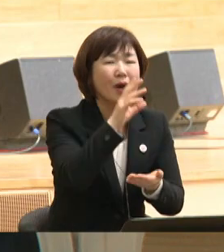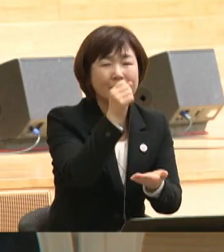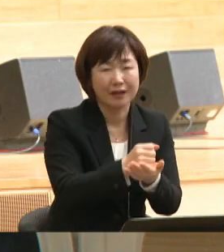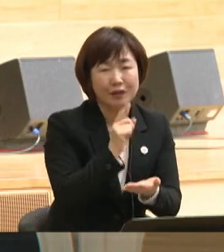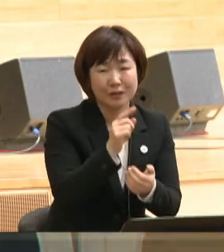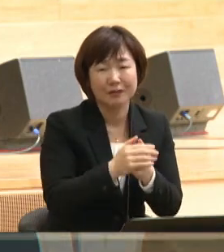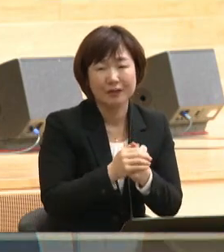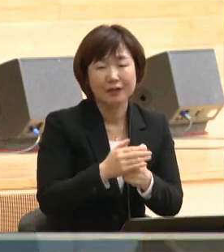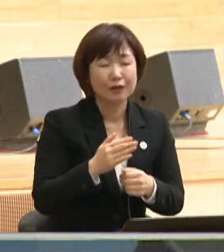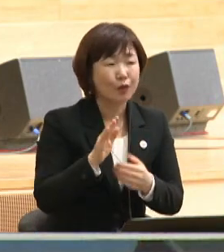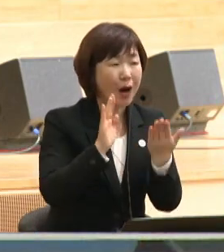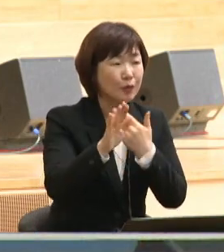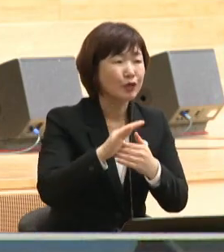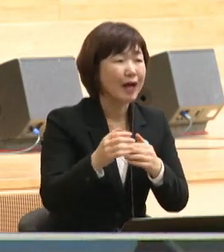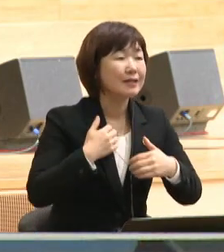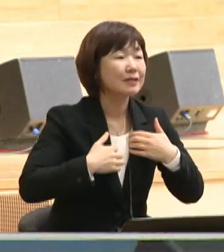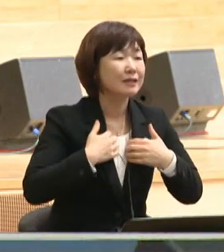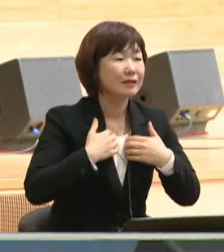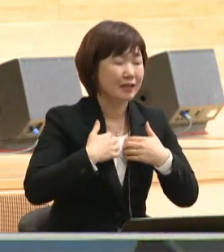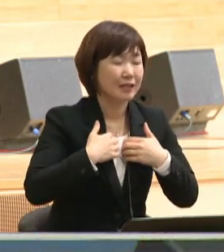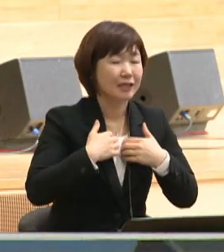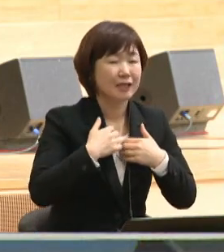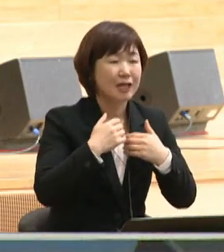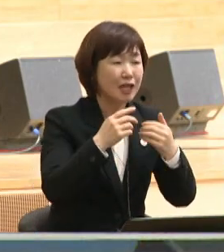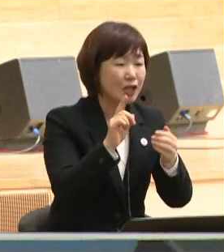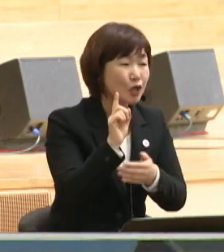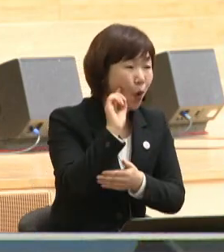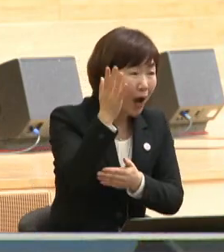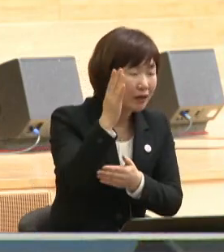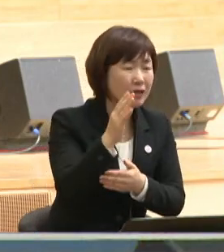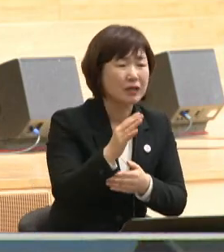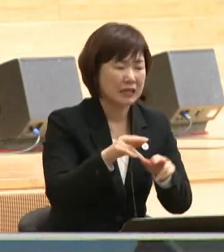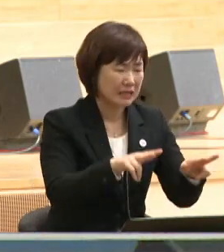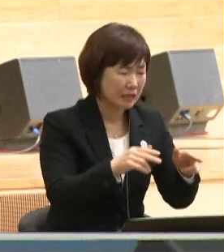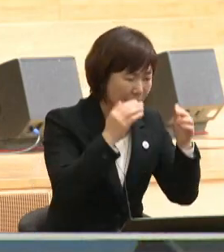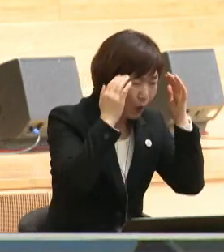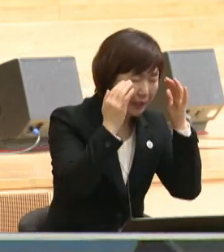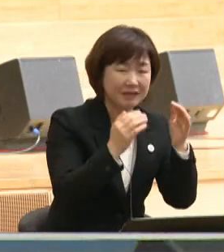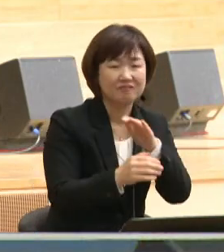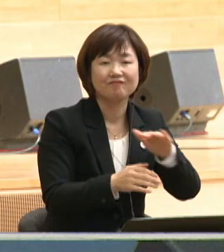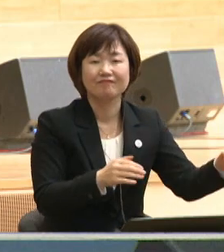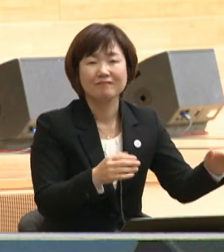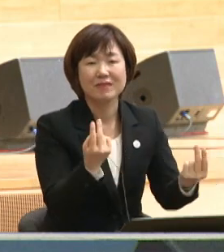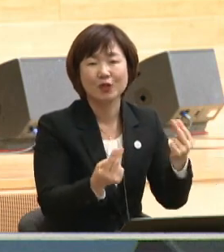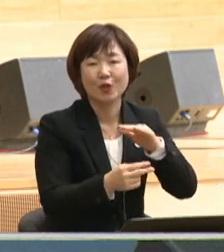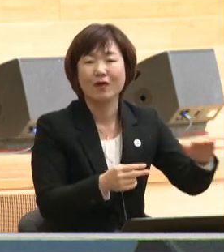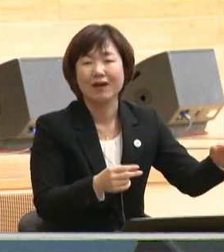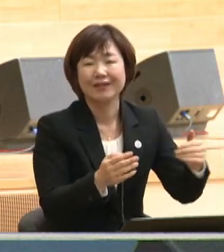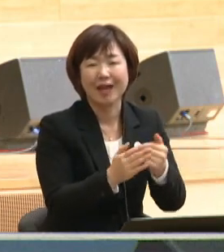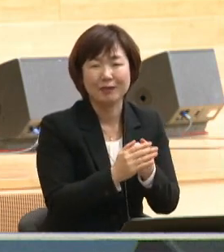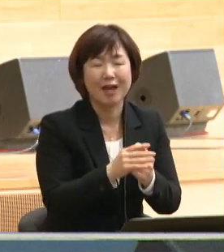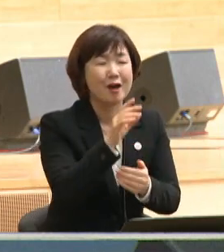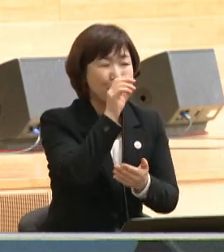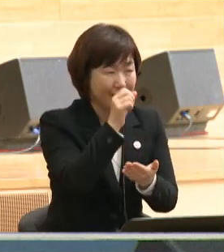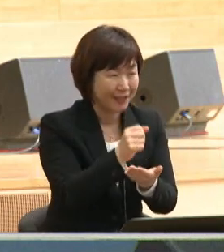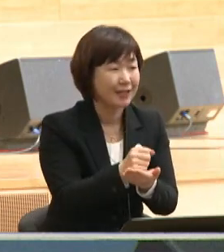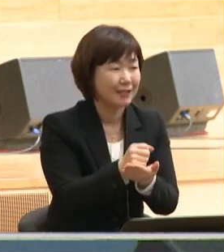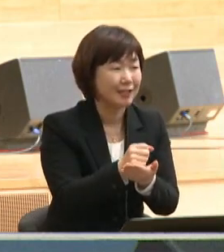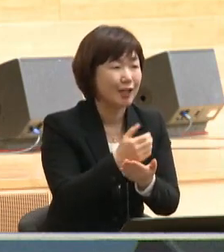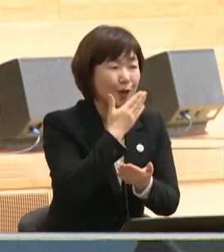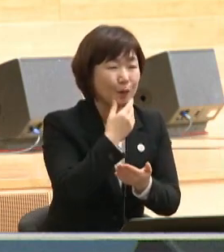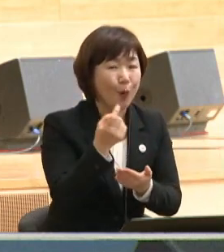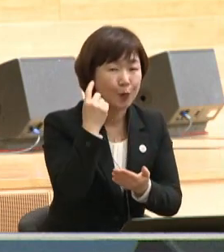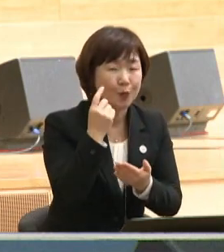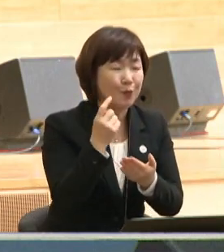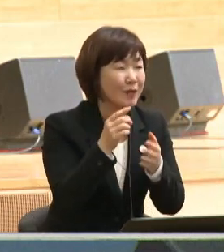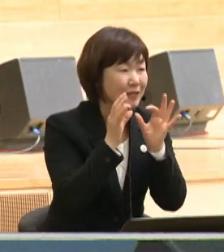우리가 누릴 그 영광은 현재의 고난과는 비교할 수 없다고 말하면서 그렇기 때문에 마땅히 복음과